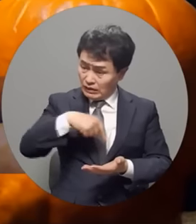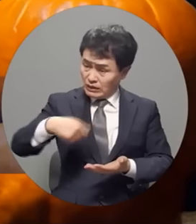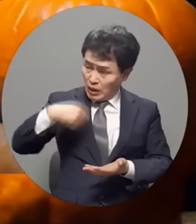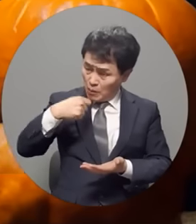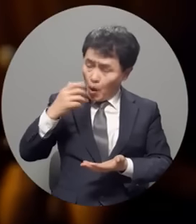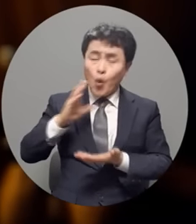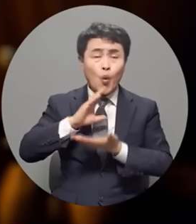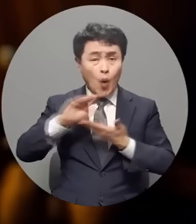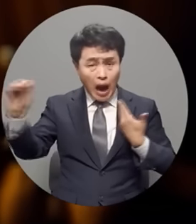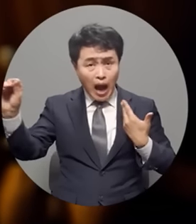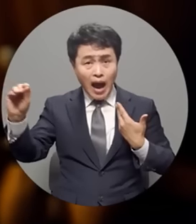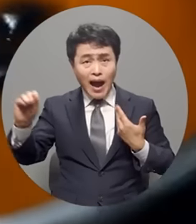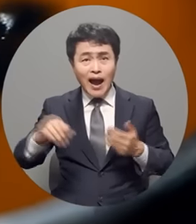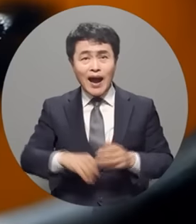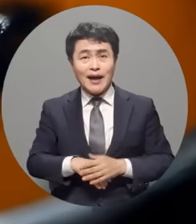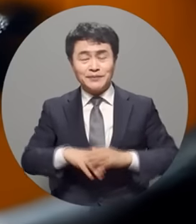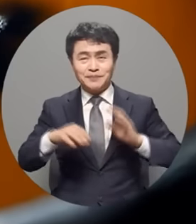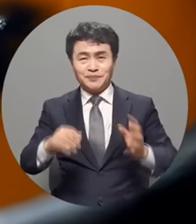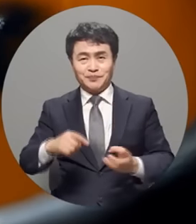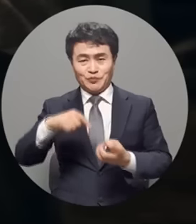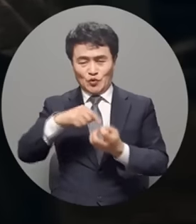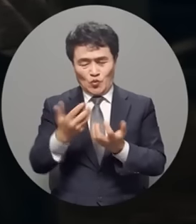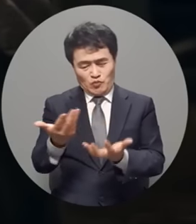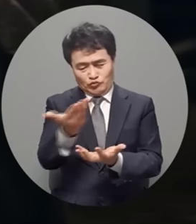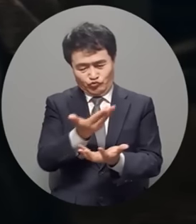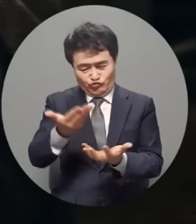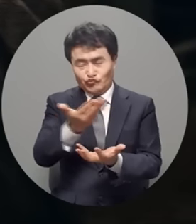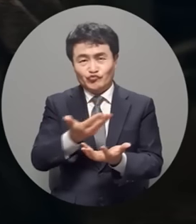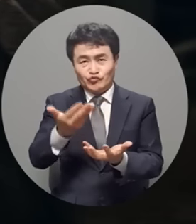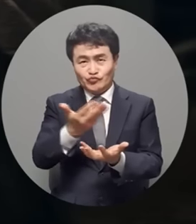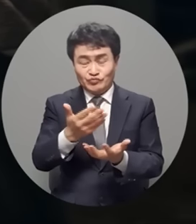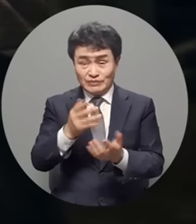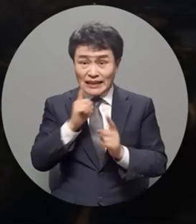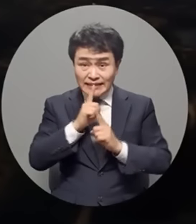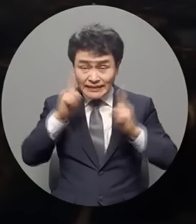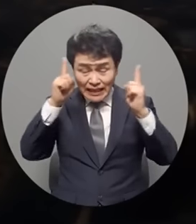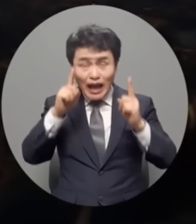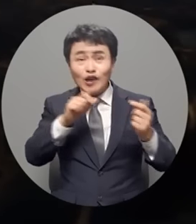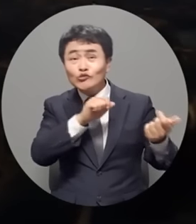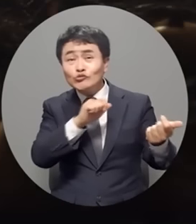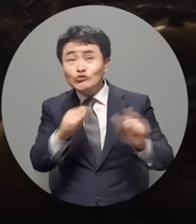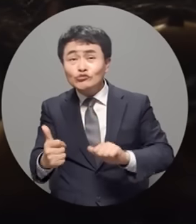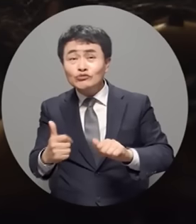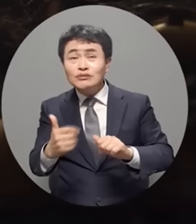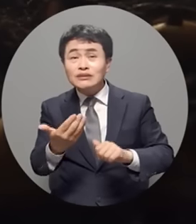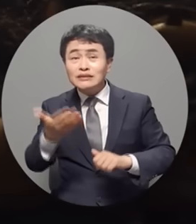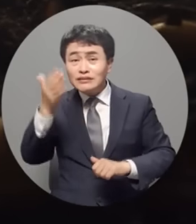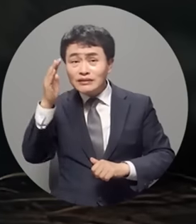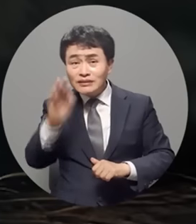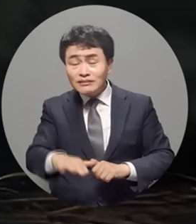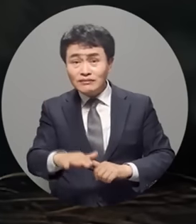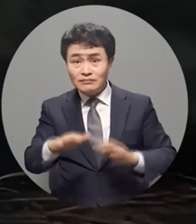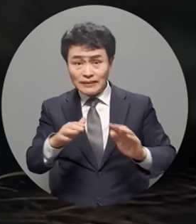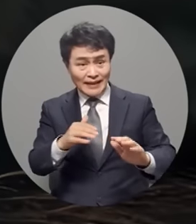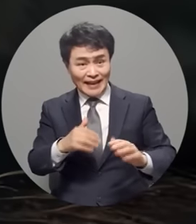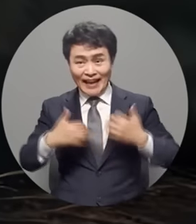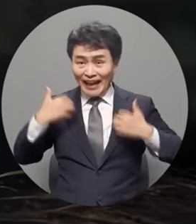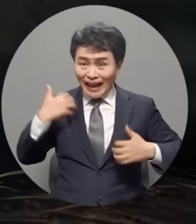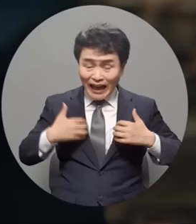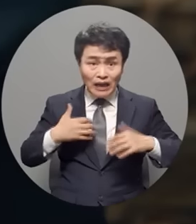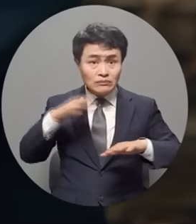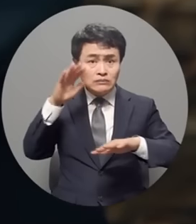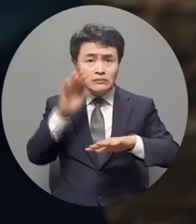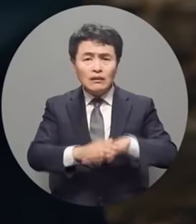가. 호박죽 유혹에 넘어간 사자의 죽음. 그러나 승리를 만끽하던